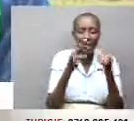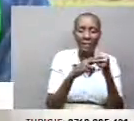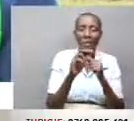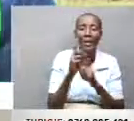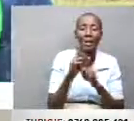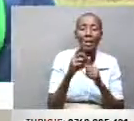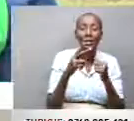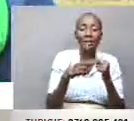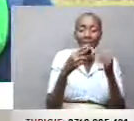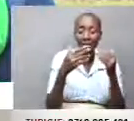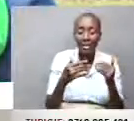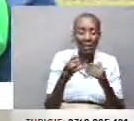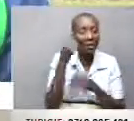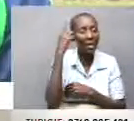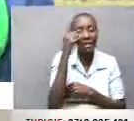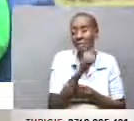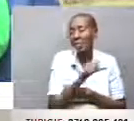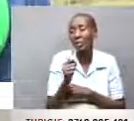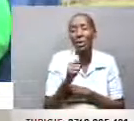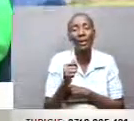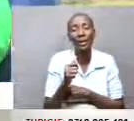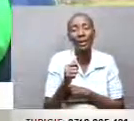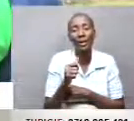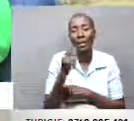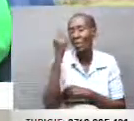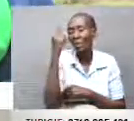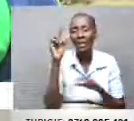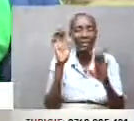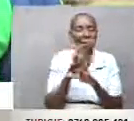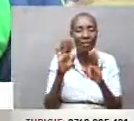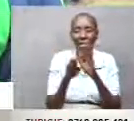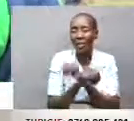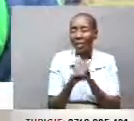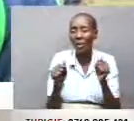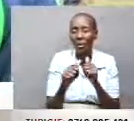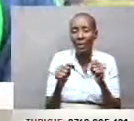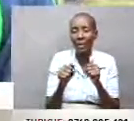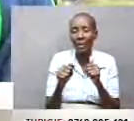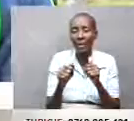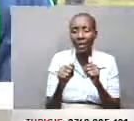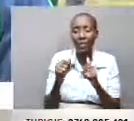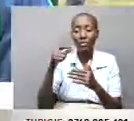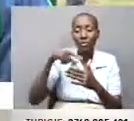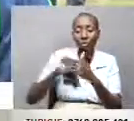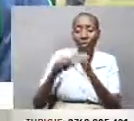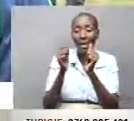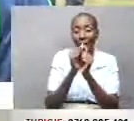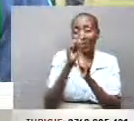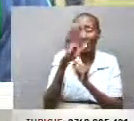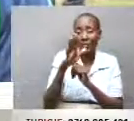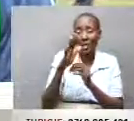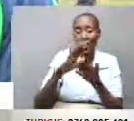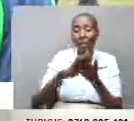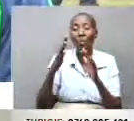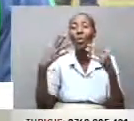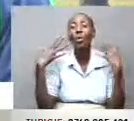sahi tushai master na tumeelewa, at least tunaelewa structures, kila kitu iko sawa. So moving into 15s, we need more games. We